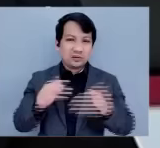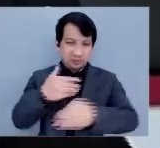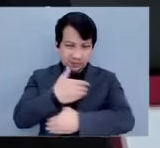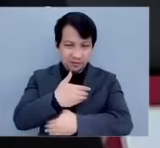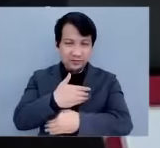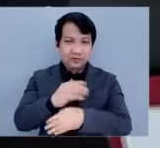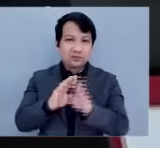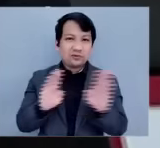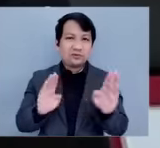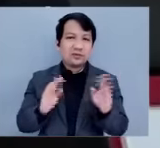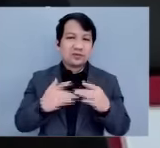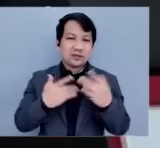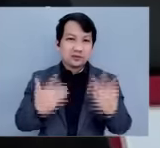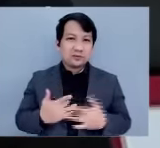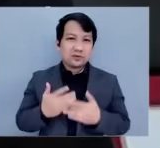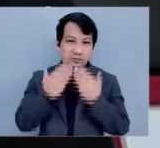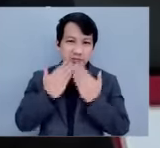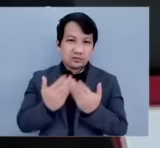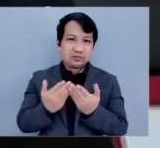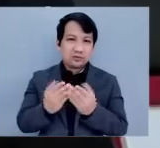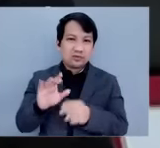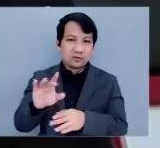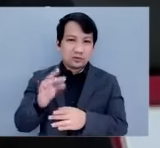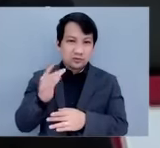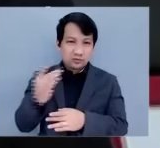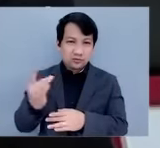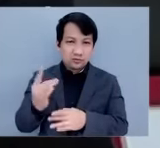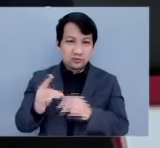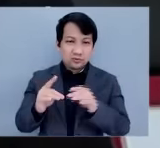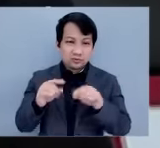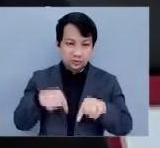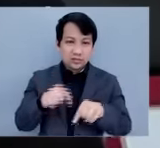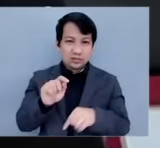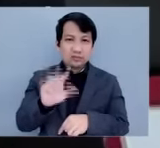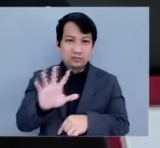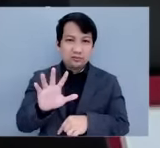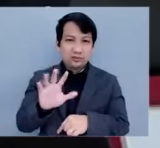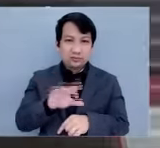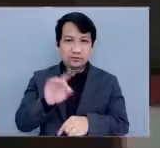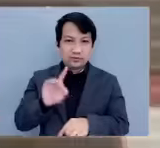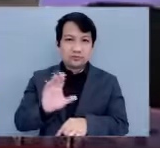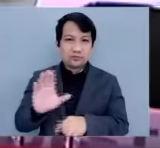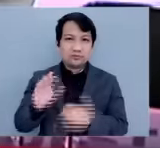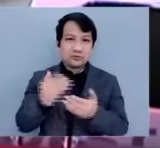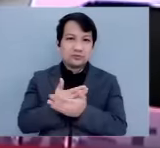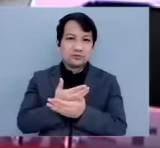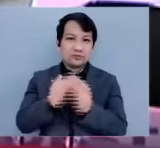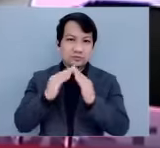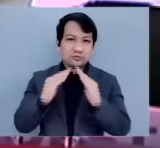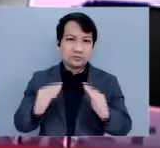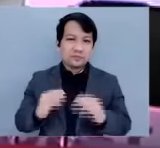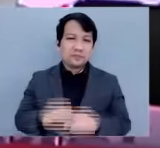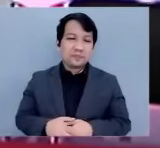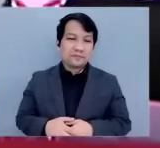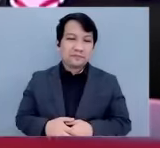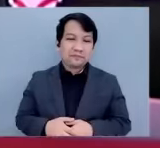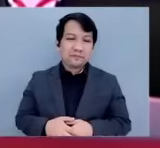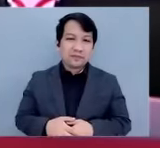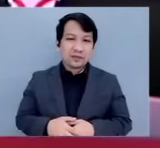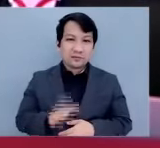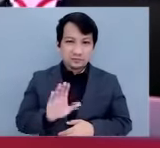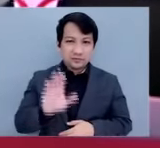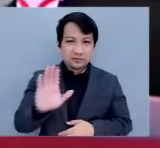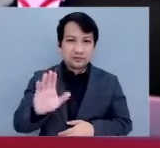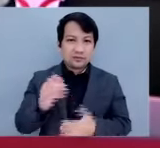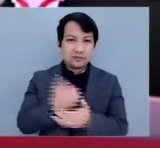excited and grateful that you chose this network to be your new home. Abangan ang sitcom ng